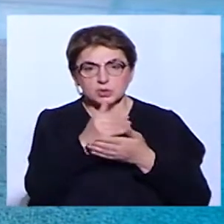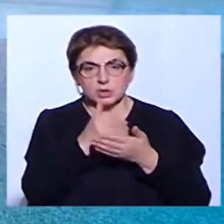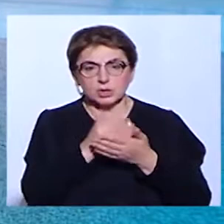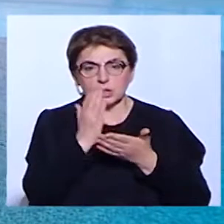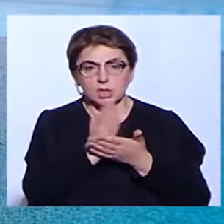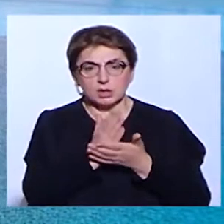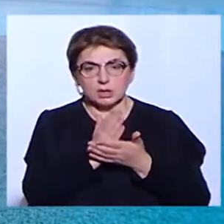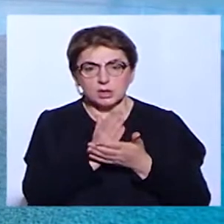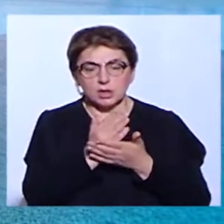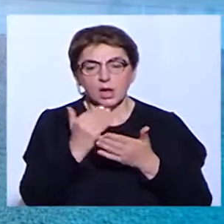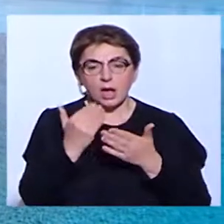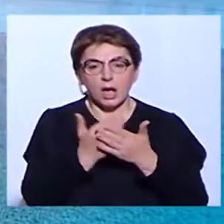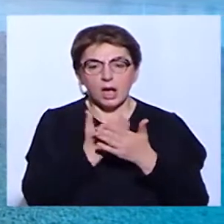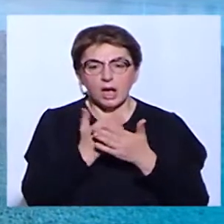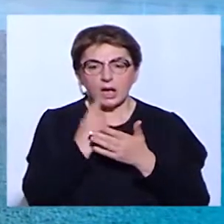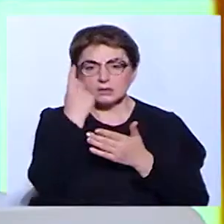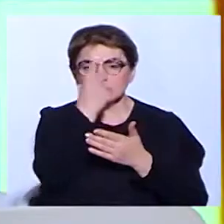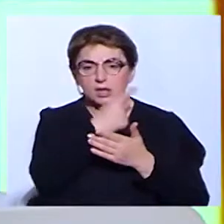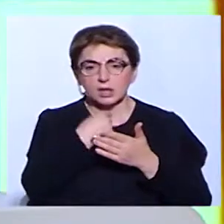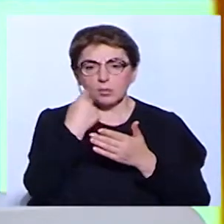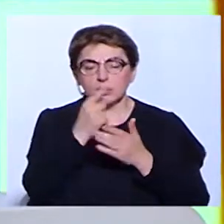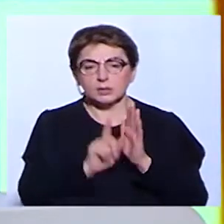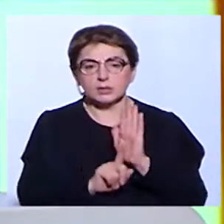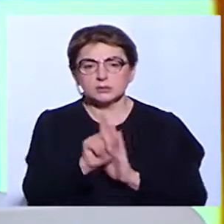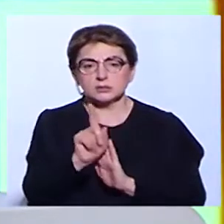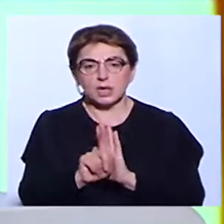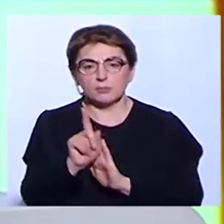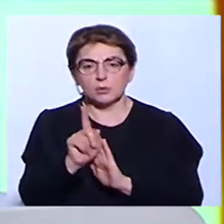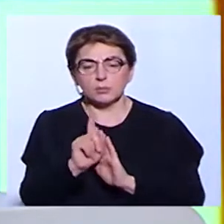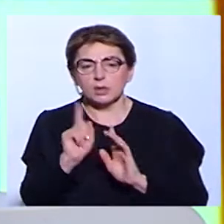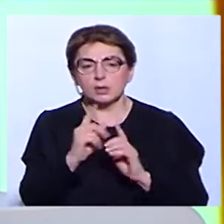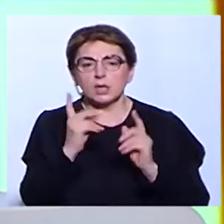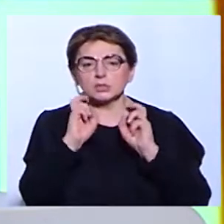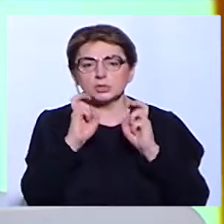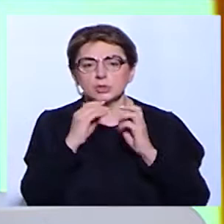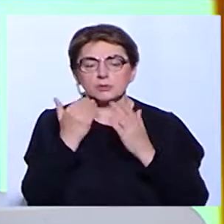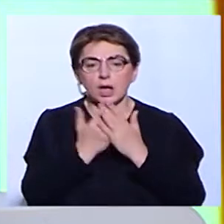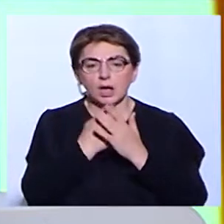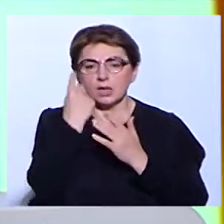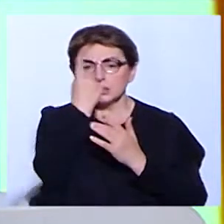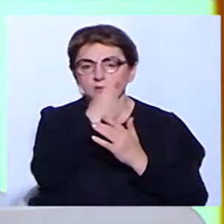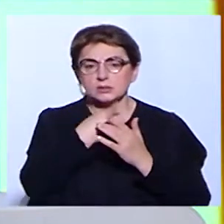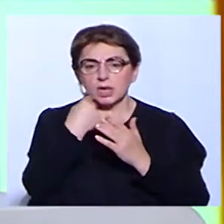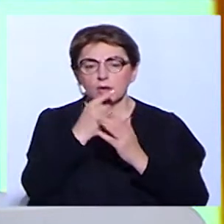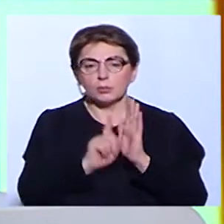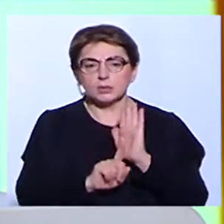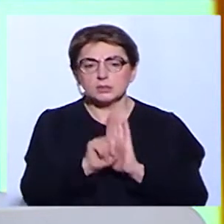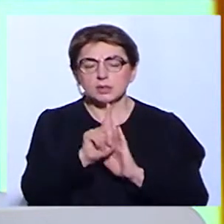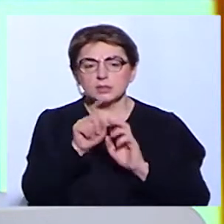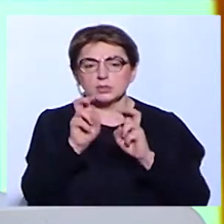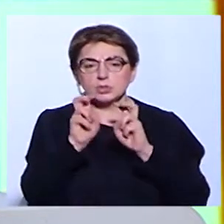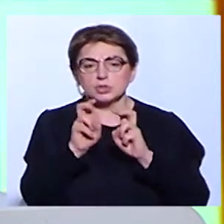არის ახალ სახეობათა წარმოქმნა. რას ნიშნავს ახალ სახეობათა წარმოქმნა? ეს ნიშნავს,